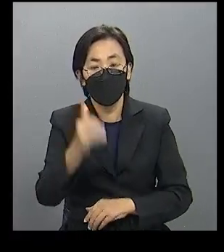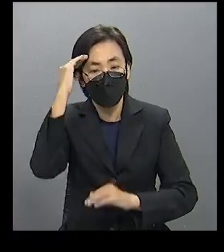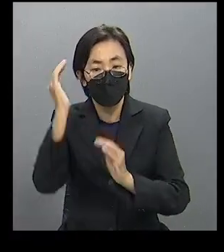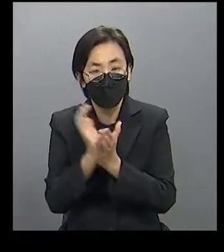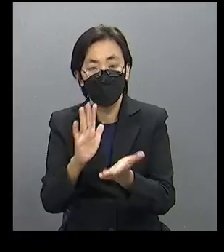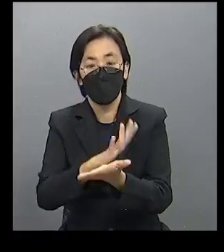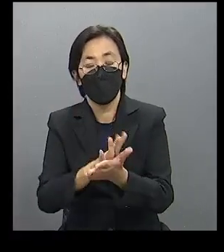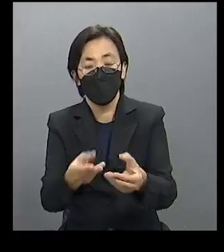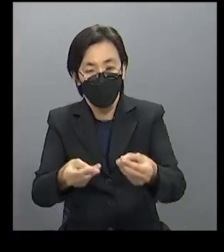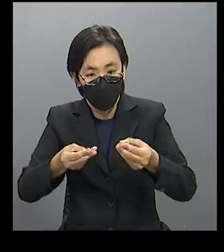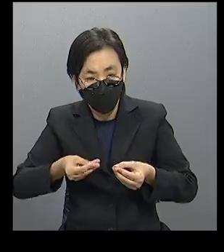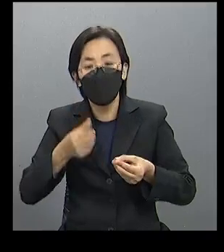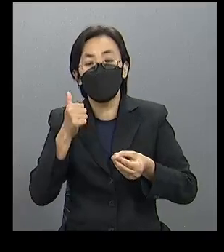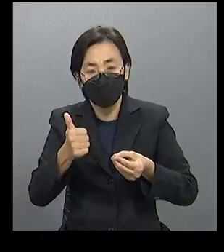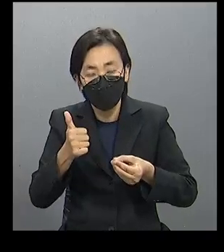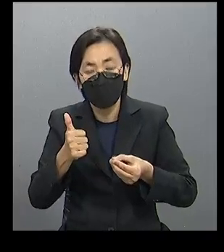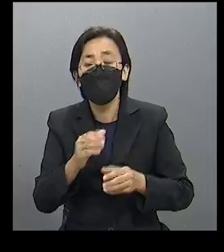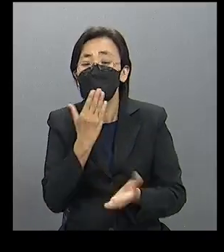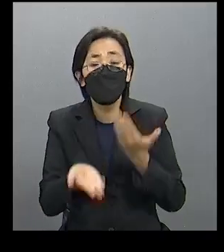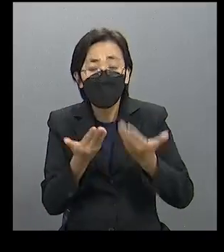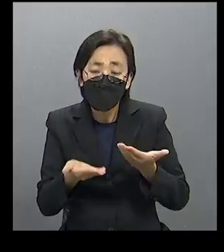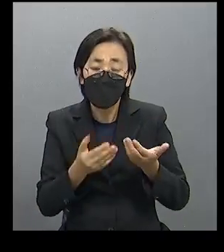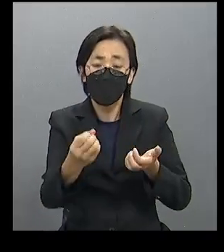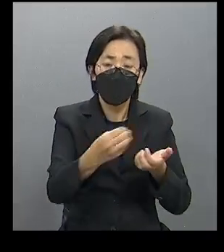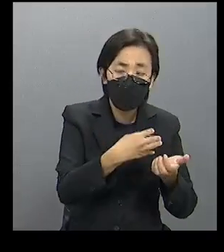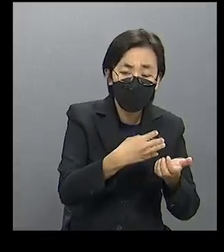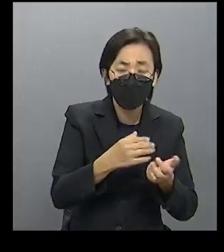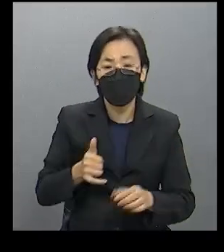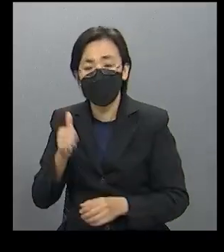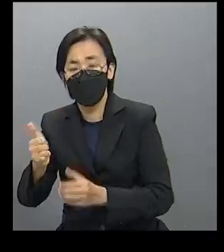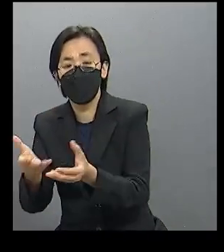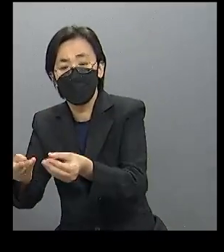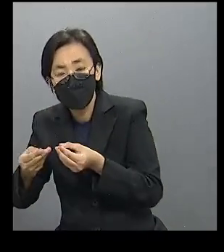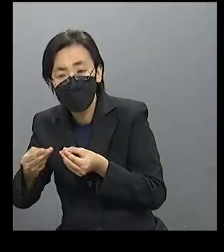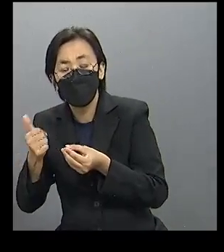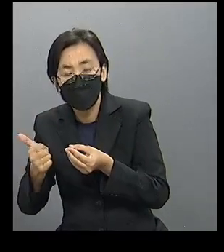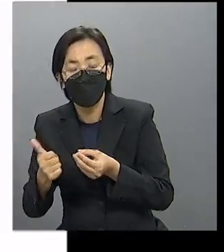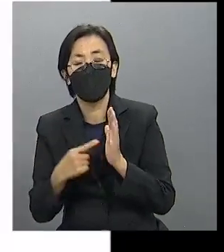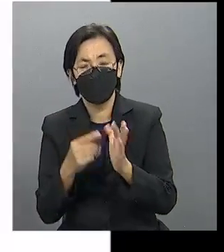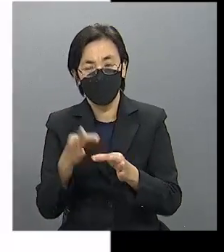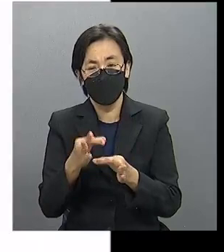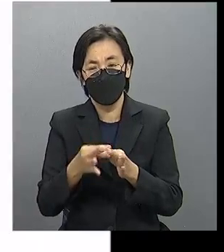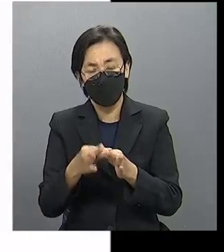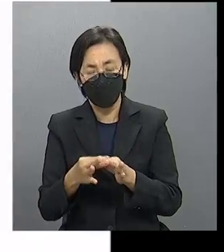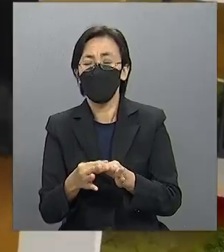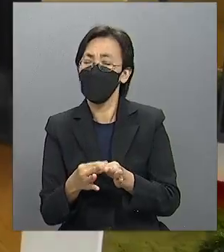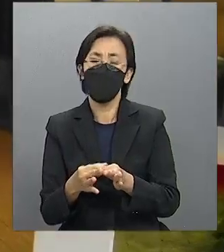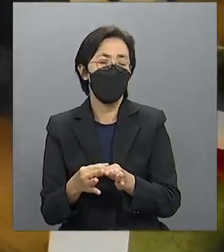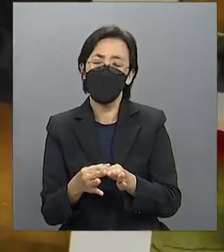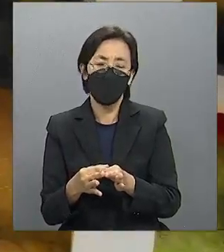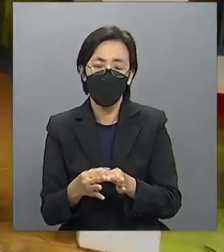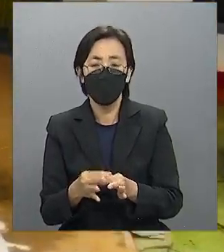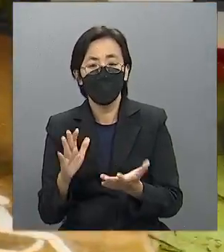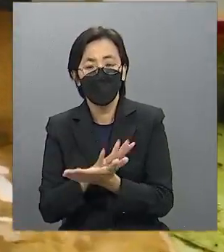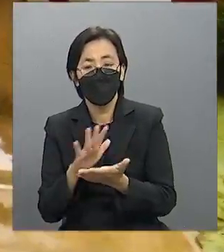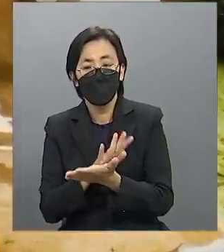คือที่ไหนสะดวก อย่างปัจจุบัเรามีผู้ใช้มิรการเปธนาคารเยอะมากนะครับคืธนาคารออกเอกสารใหลค้าเลย ก